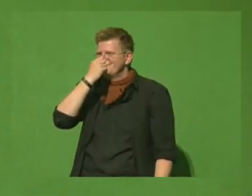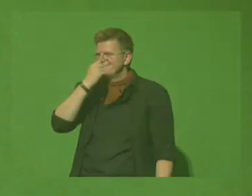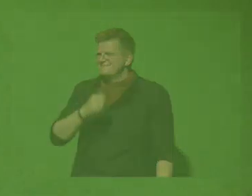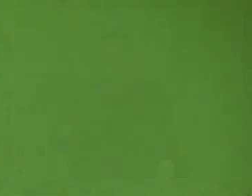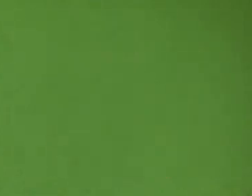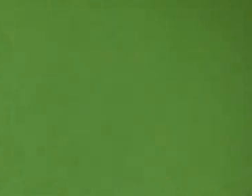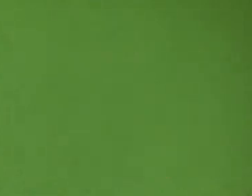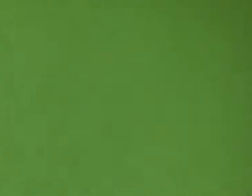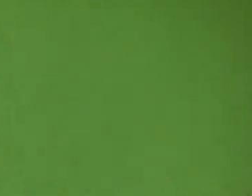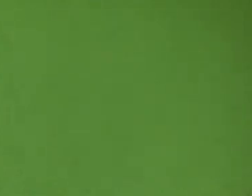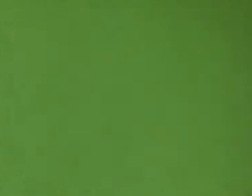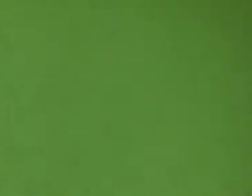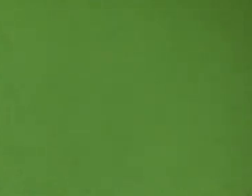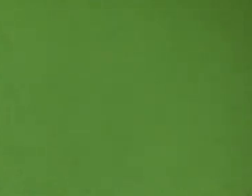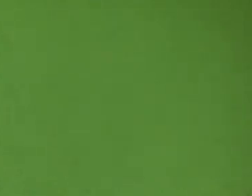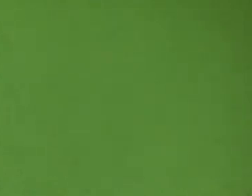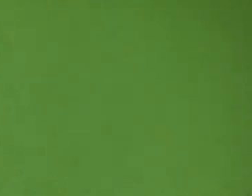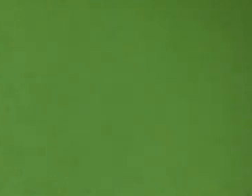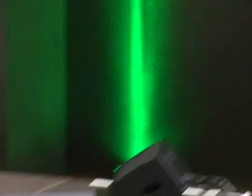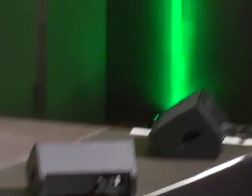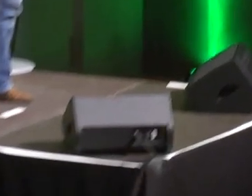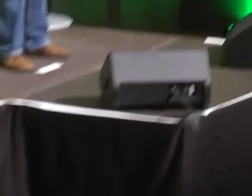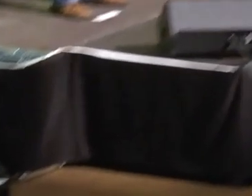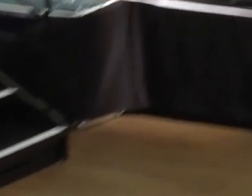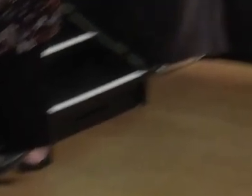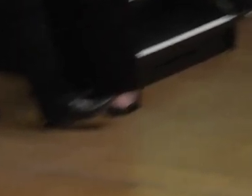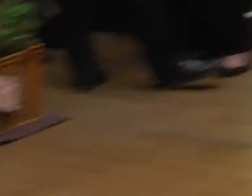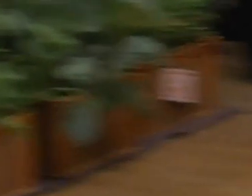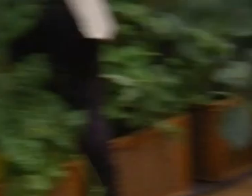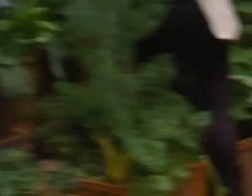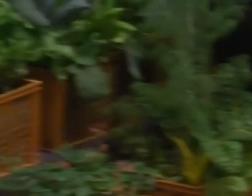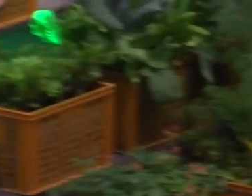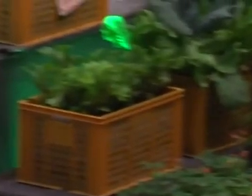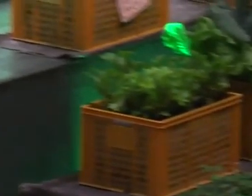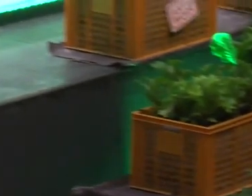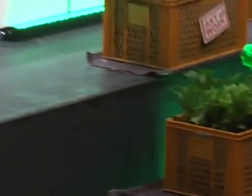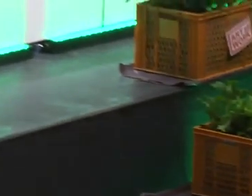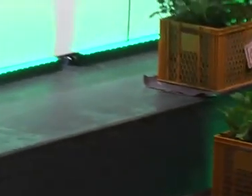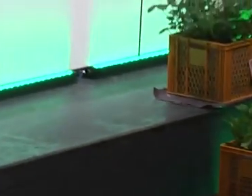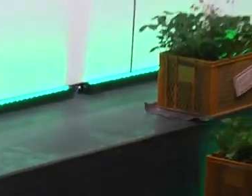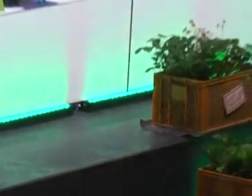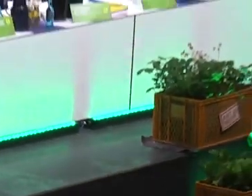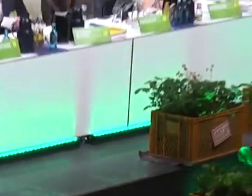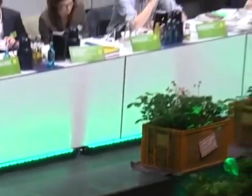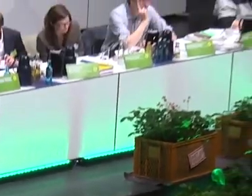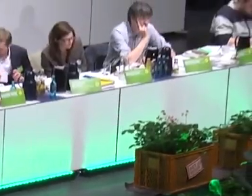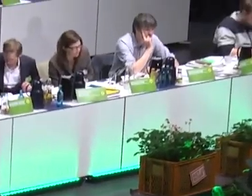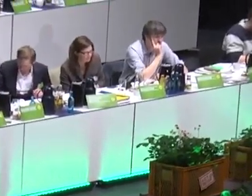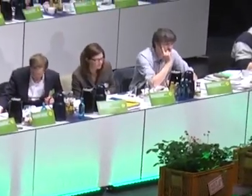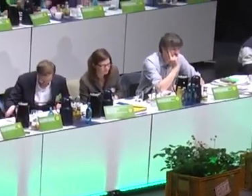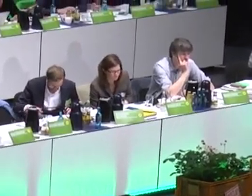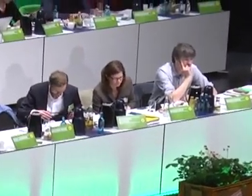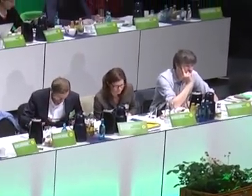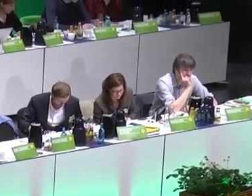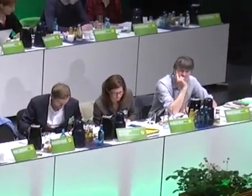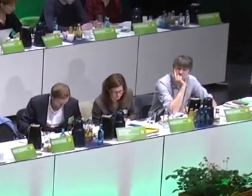Danke an alle, die beim Auszählen mitgeholfen haben, unter anderem eine Freundin von den belgischen Grünen, die hier die LDK